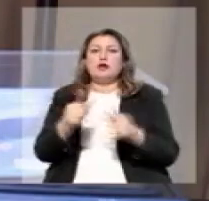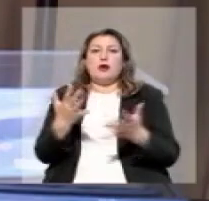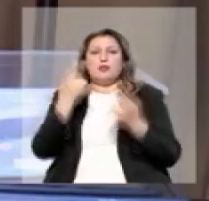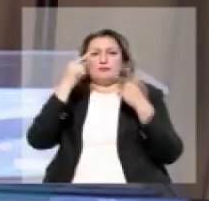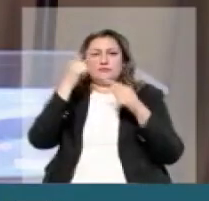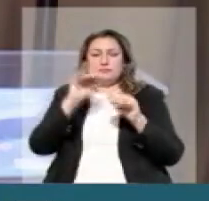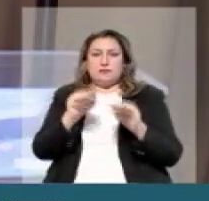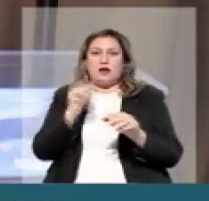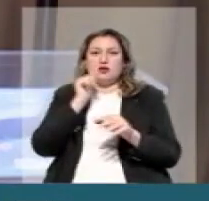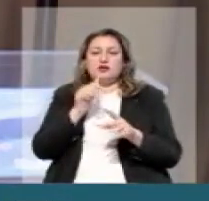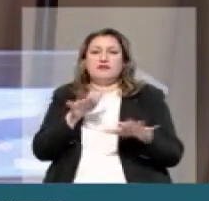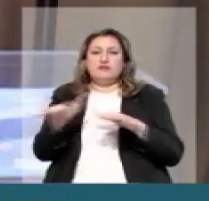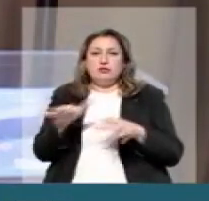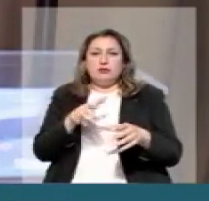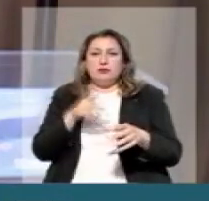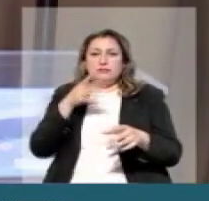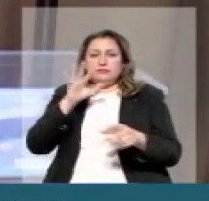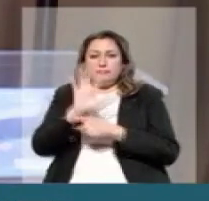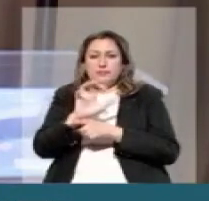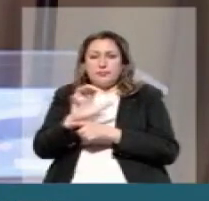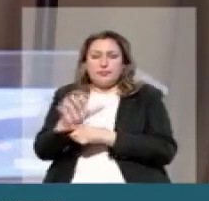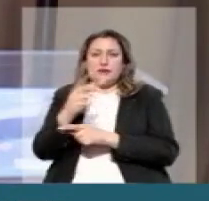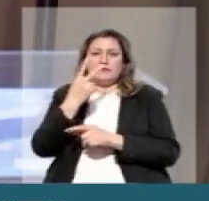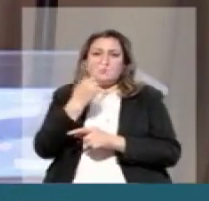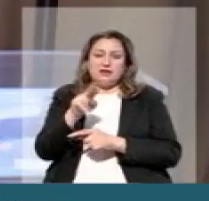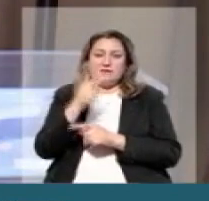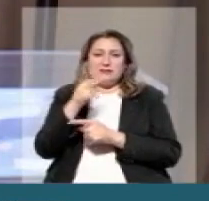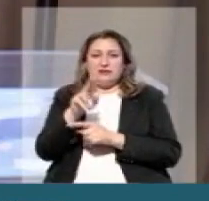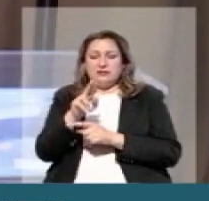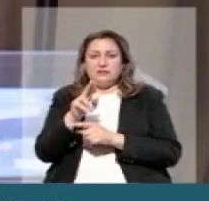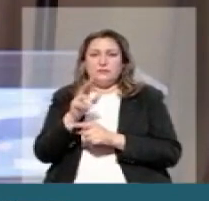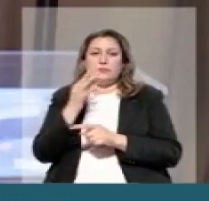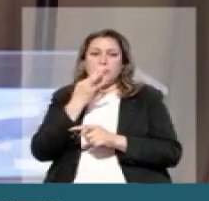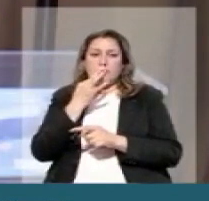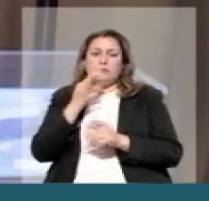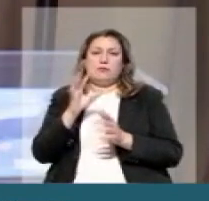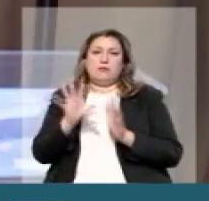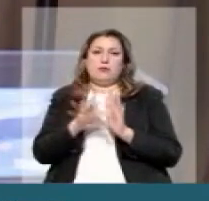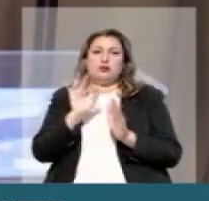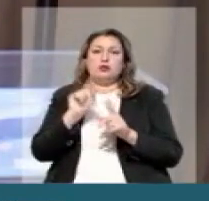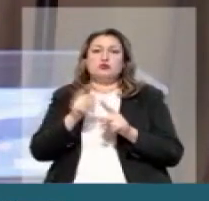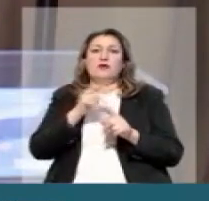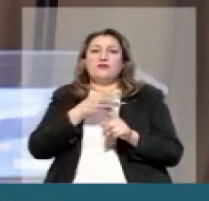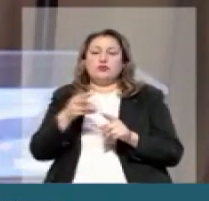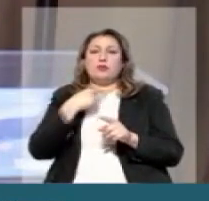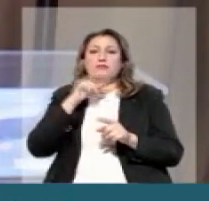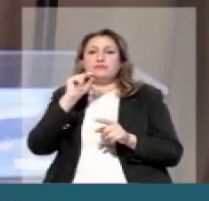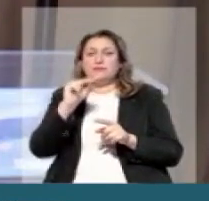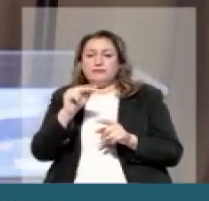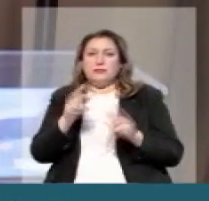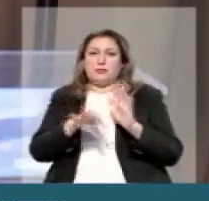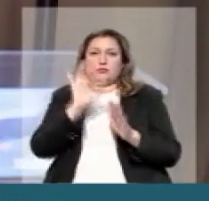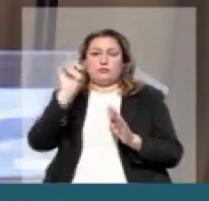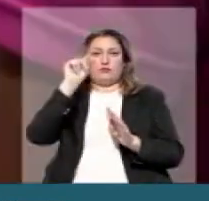немесе 3D машинасында суретке түседі. Содан кейін алынған бейне дыбысталады. Процесс қызықты және сиқырлы. 10-15 минуттан соң